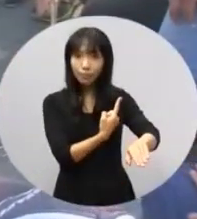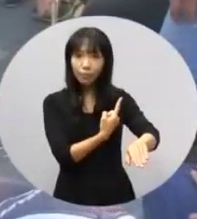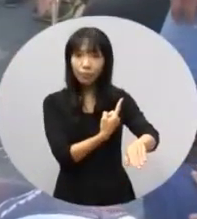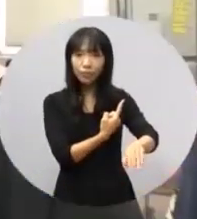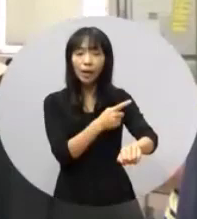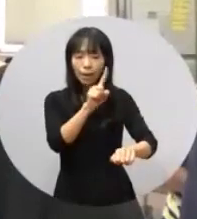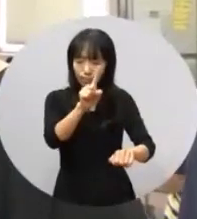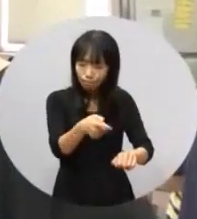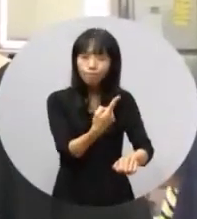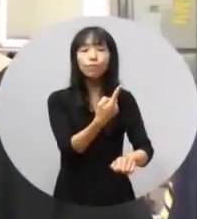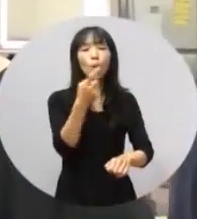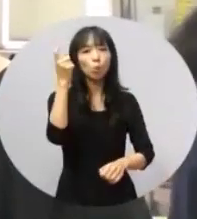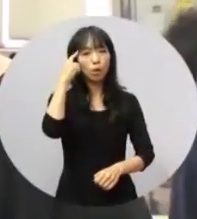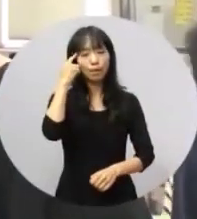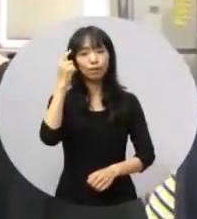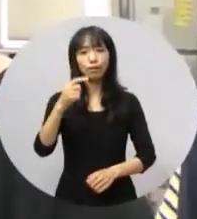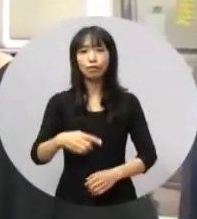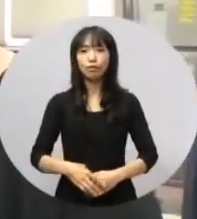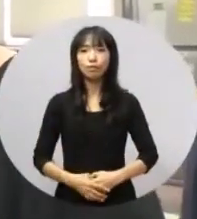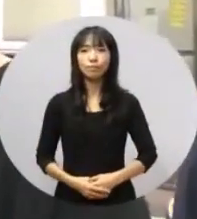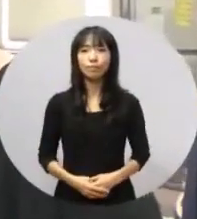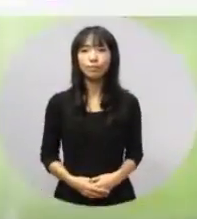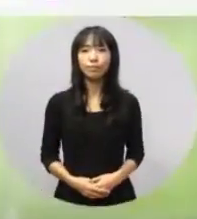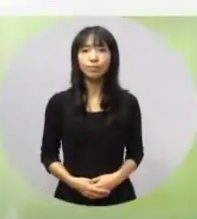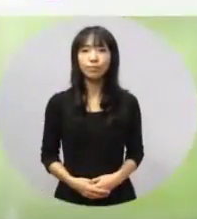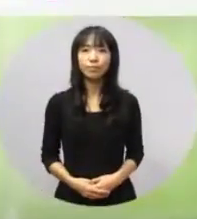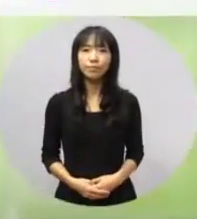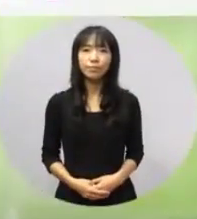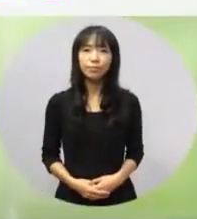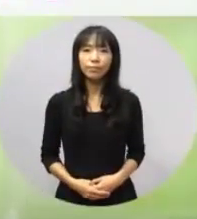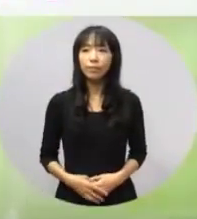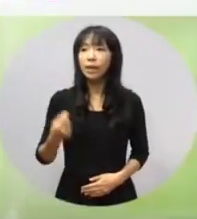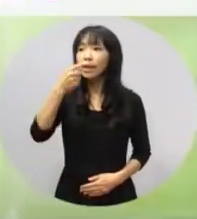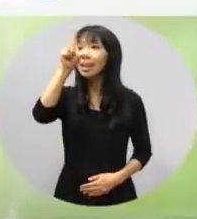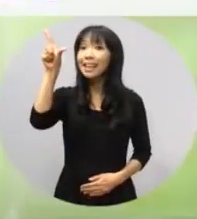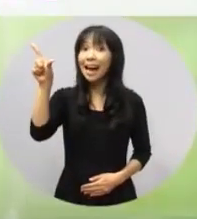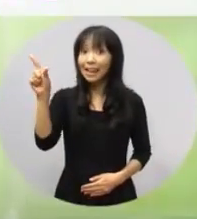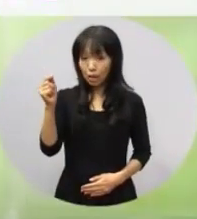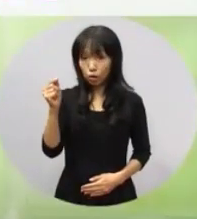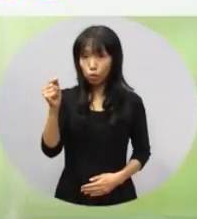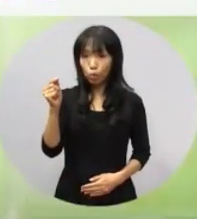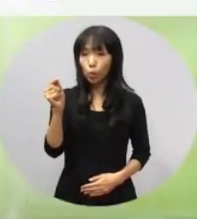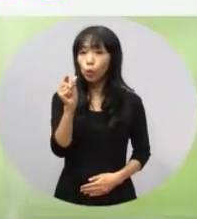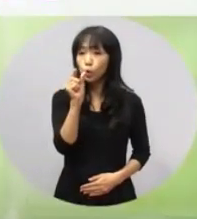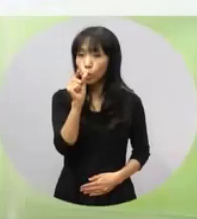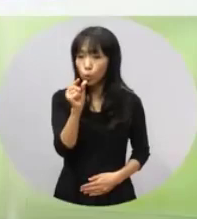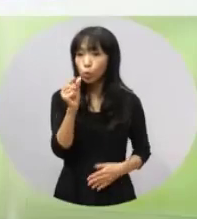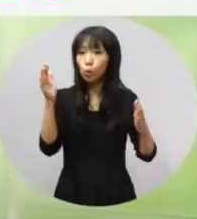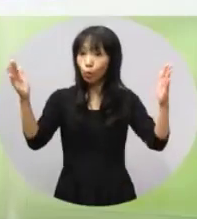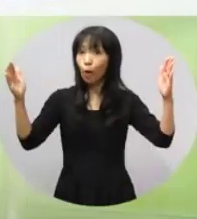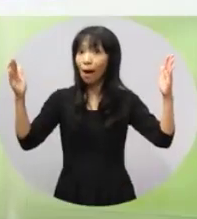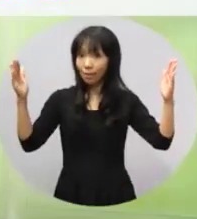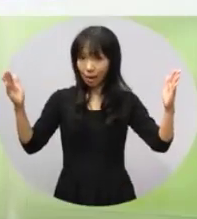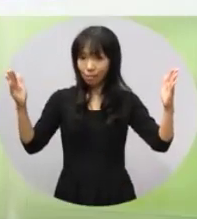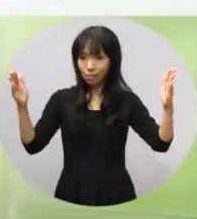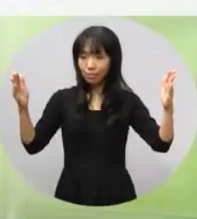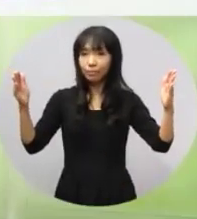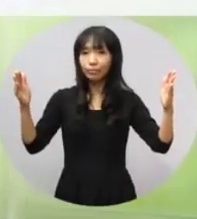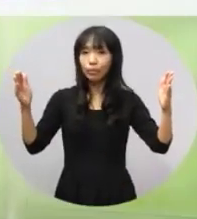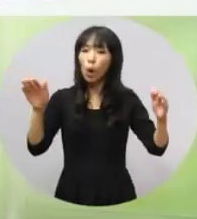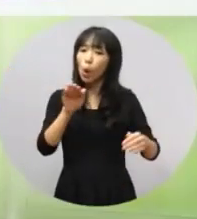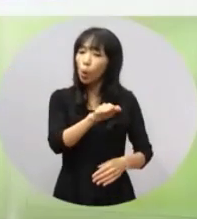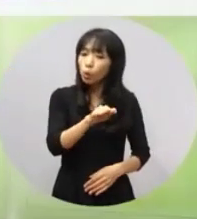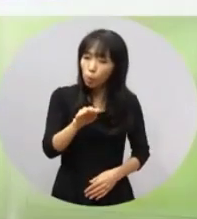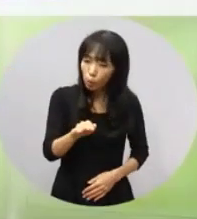てます後にできたかなっていうのか1ヶ月ちょっとのサマースクール子どもたちは